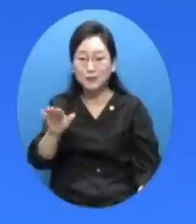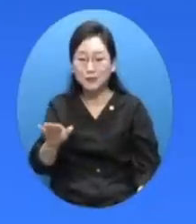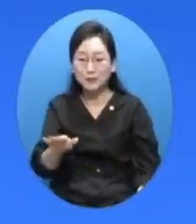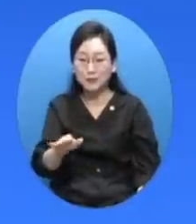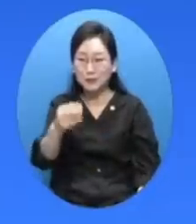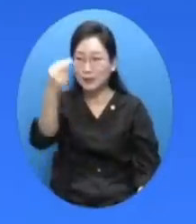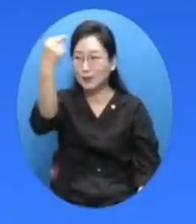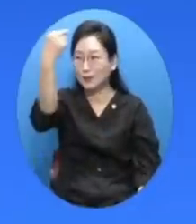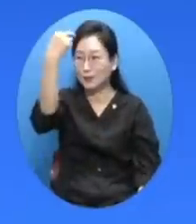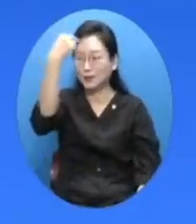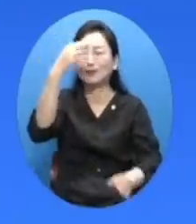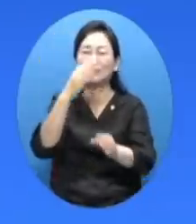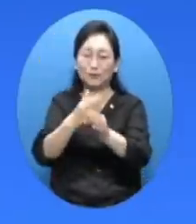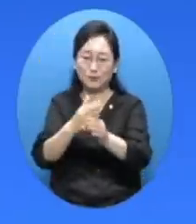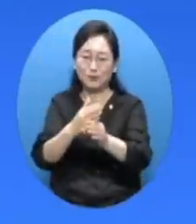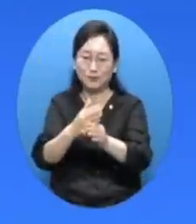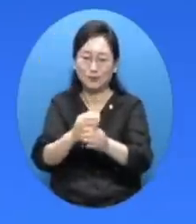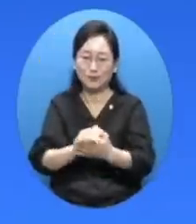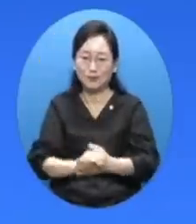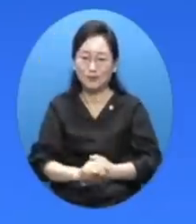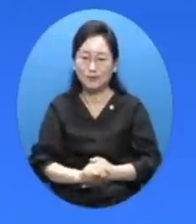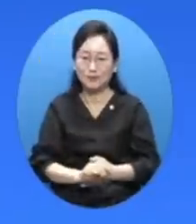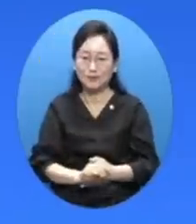바라보고 있는 것입니다.